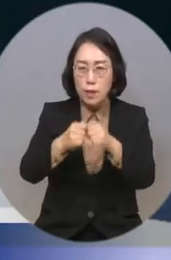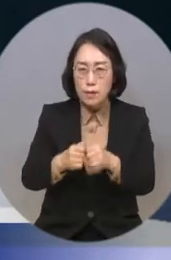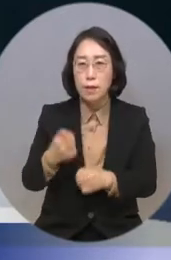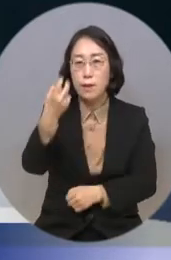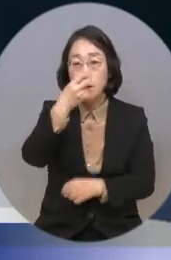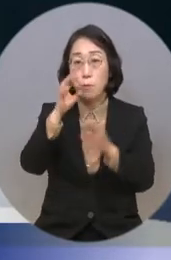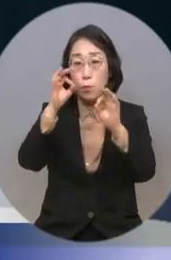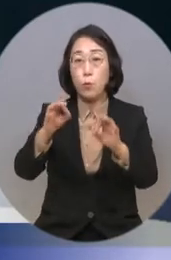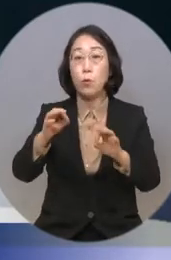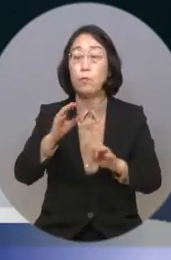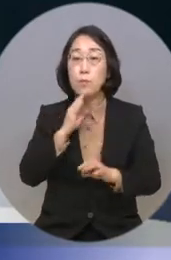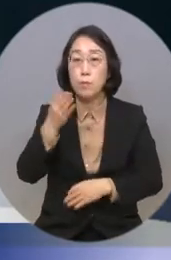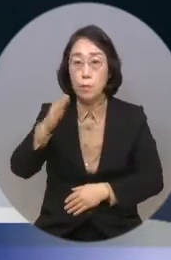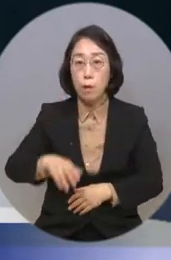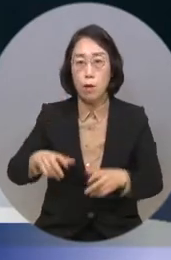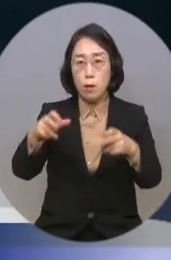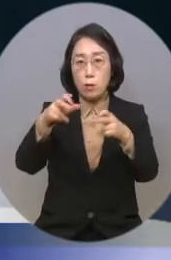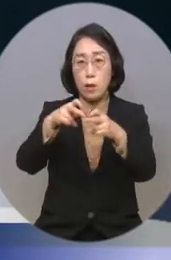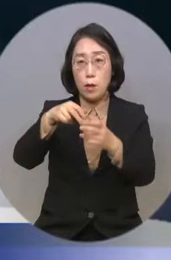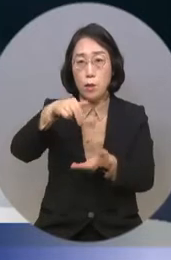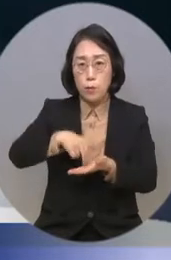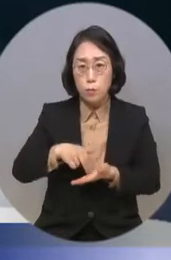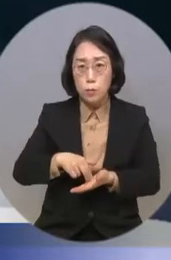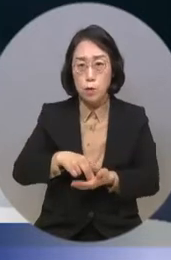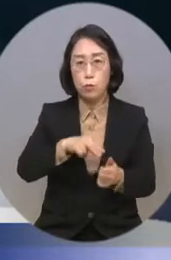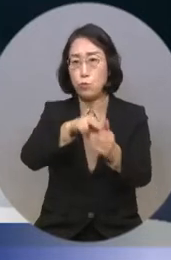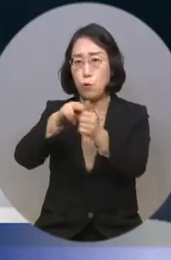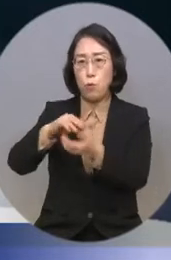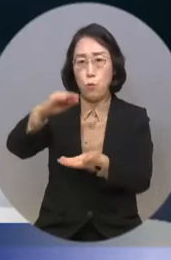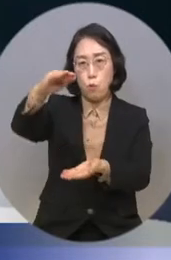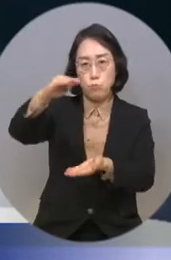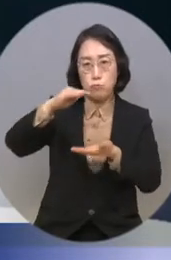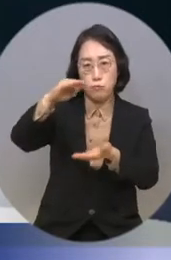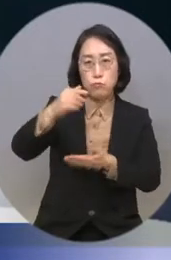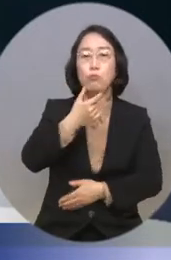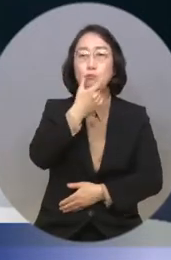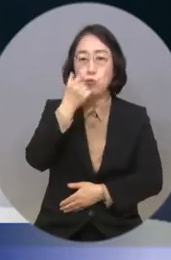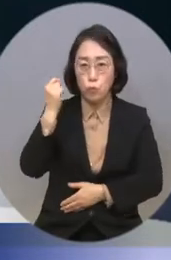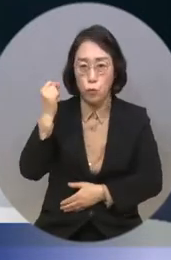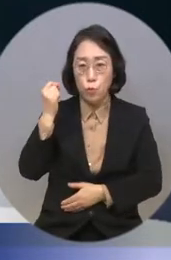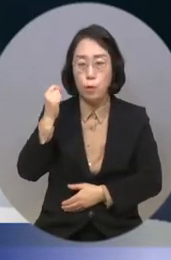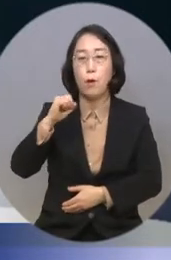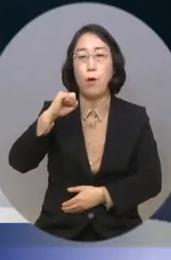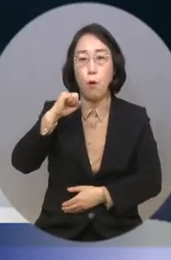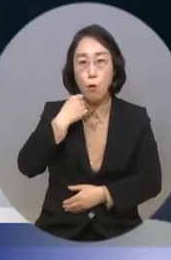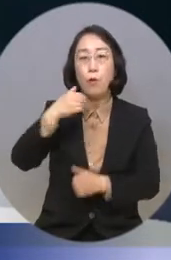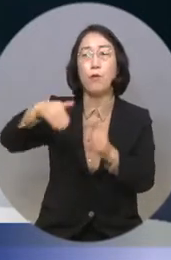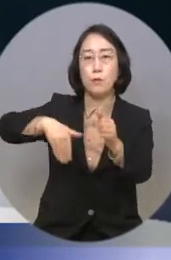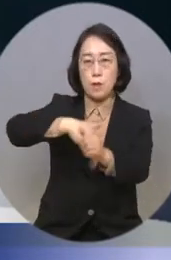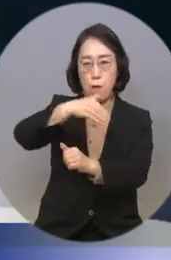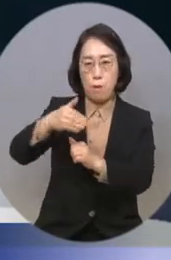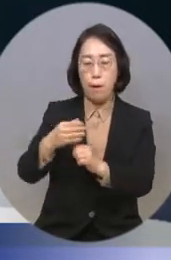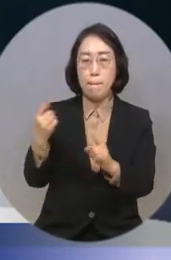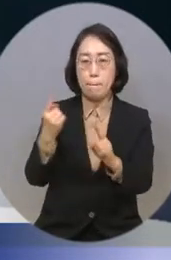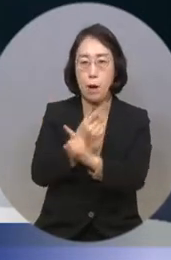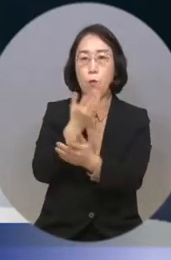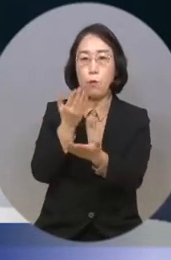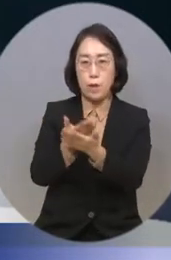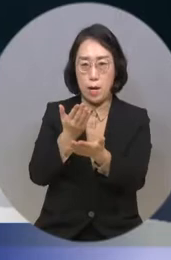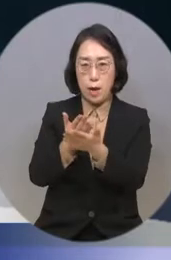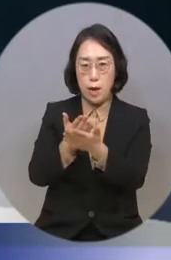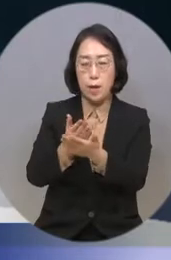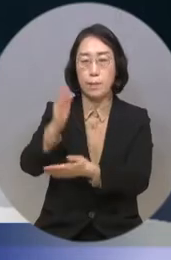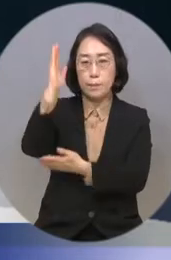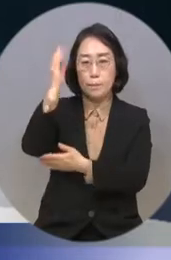중요한데요. 장애인들은 대선 관련 정보가 충분히 제공되지 않아 어려움을 겪고 있다며 개선 촉구에 대한 목소리를